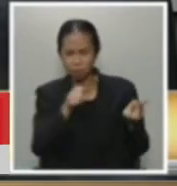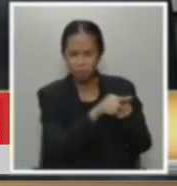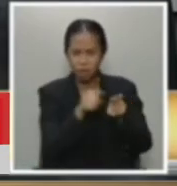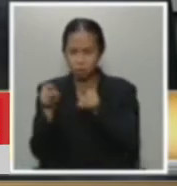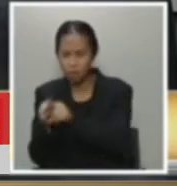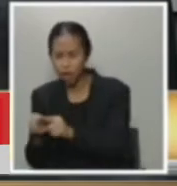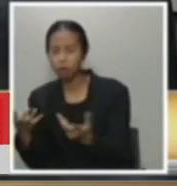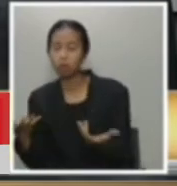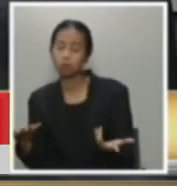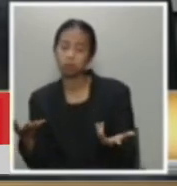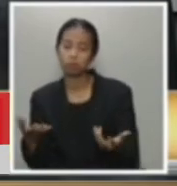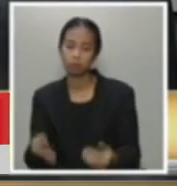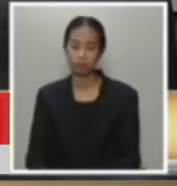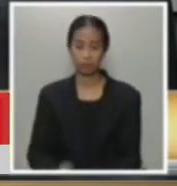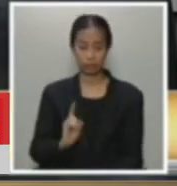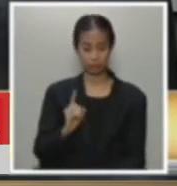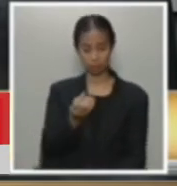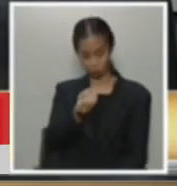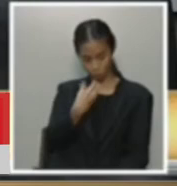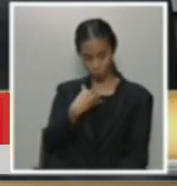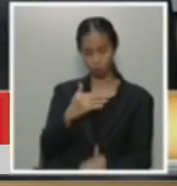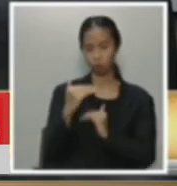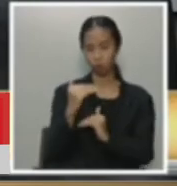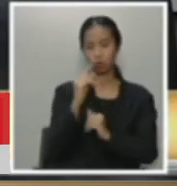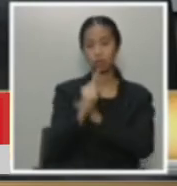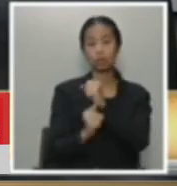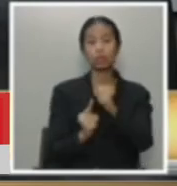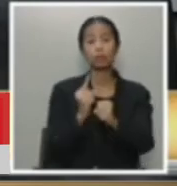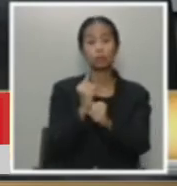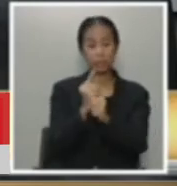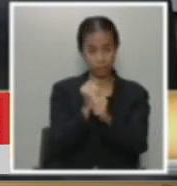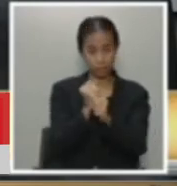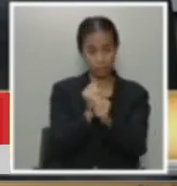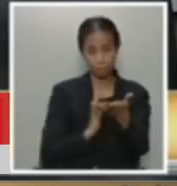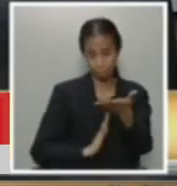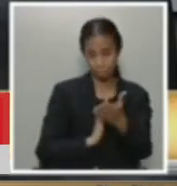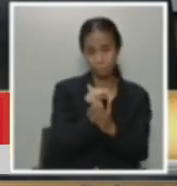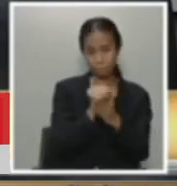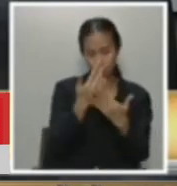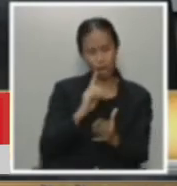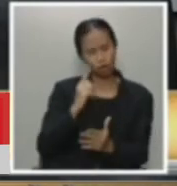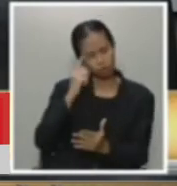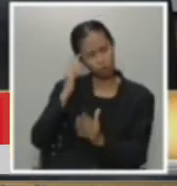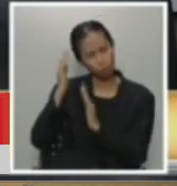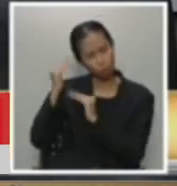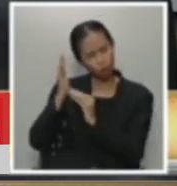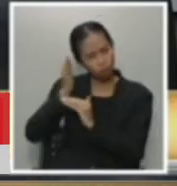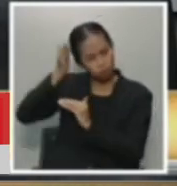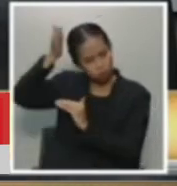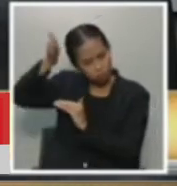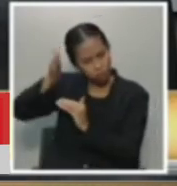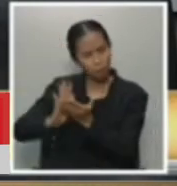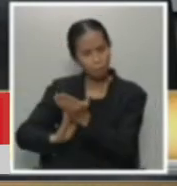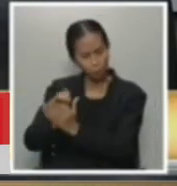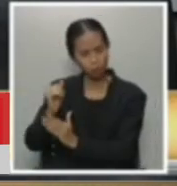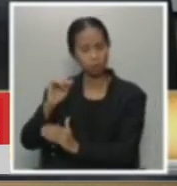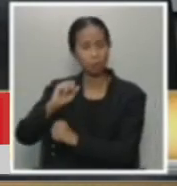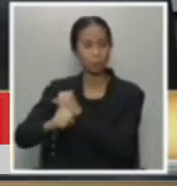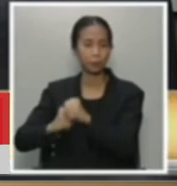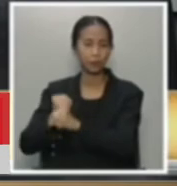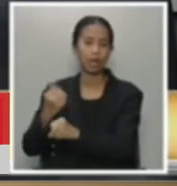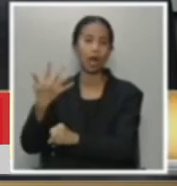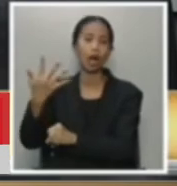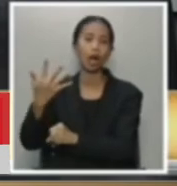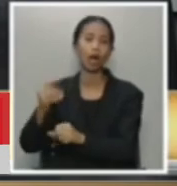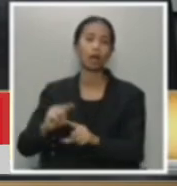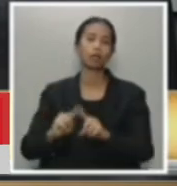าภาย1ปีให้เสร็จแล้วก็หวังผลสำลิดอีก5ปีก็เลยไปอ่านอ้อมิน่าละท่านถึงเขียนว่